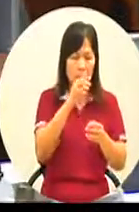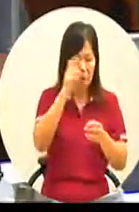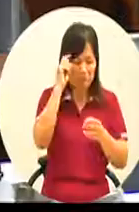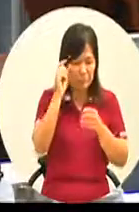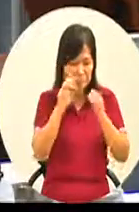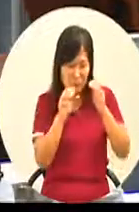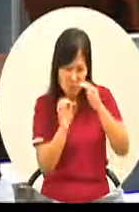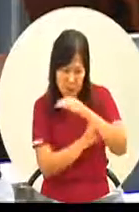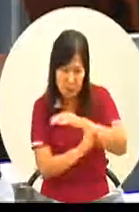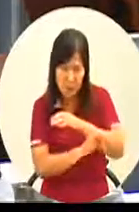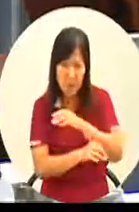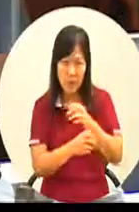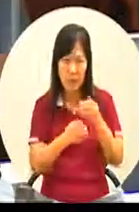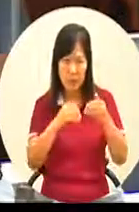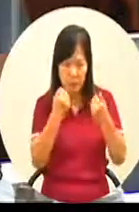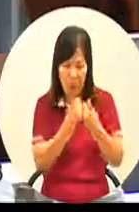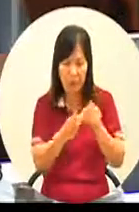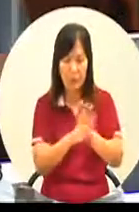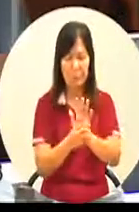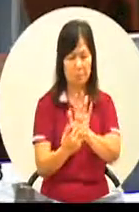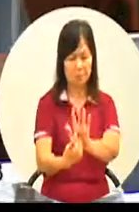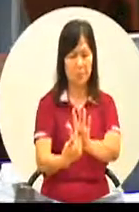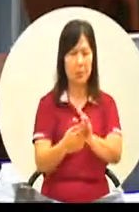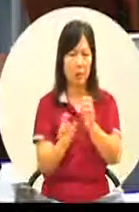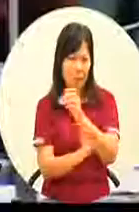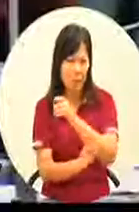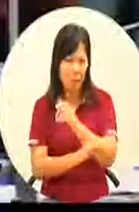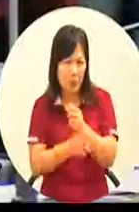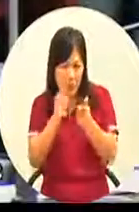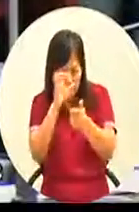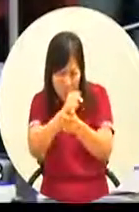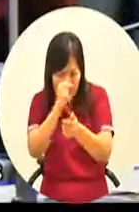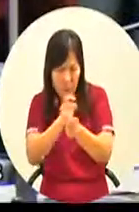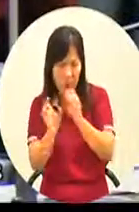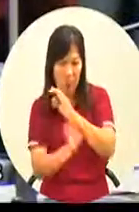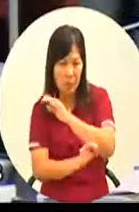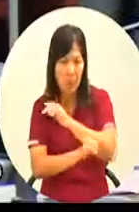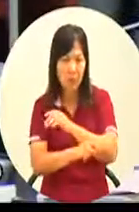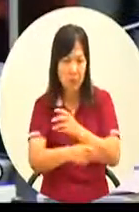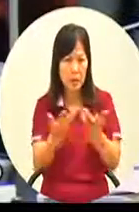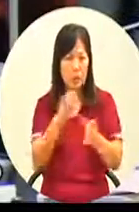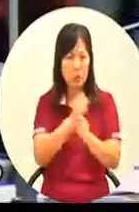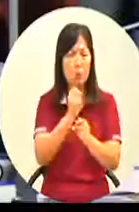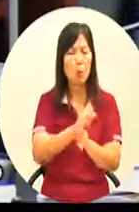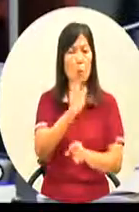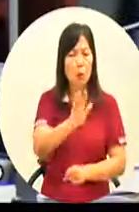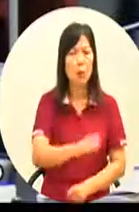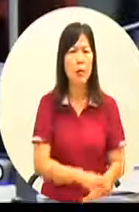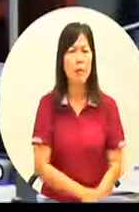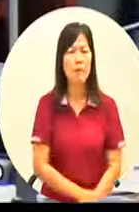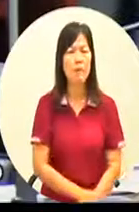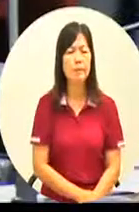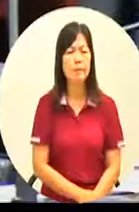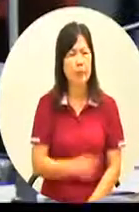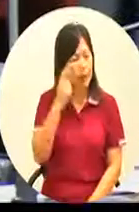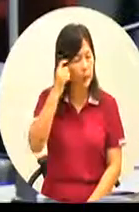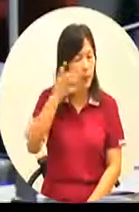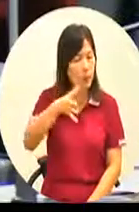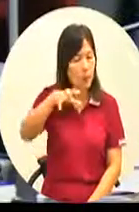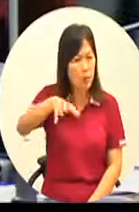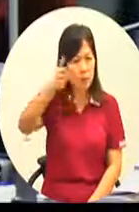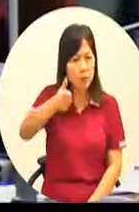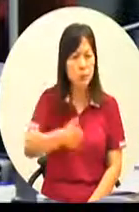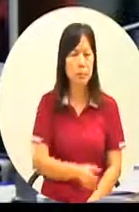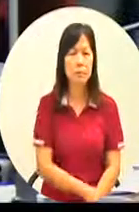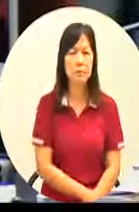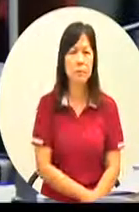吼，反贪肃贪的等等吼啊的一个作为，那本席要请教我们的处长吼，目前